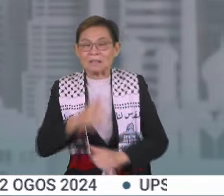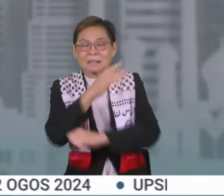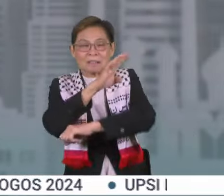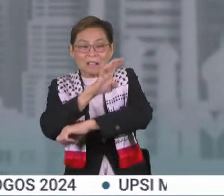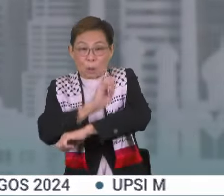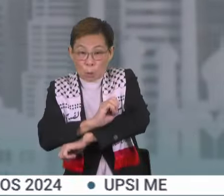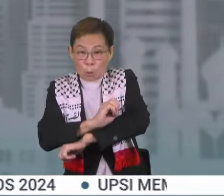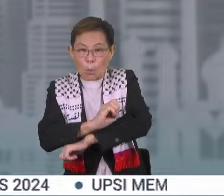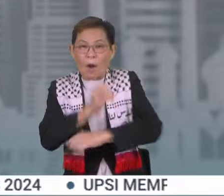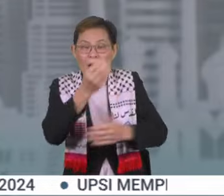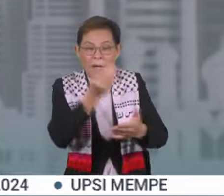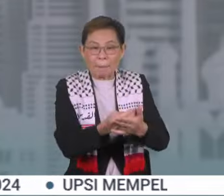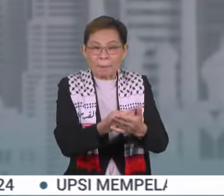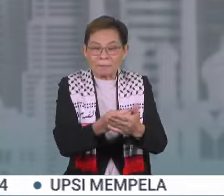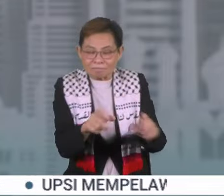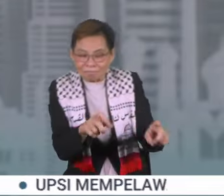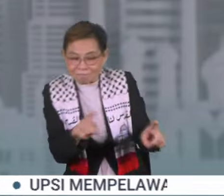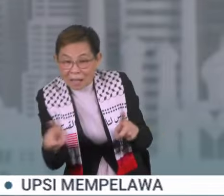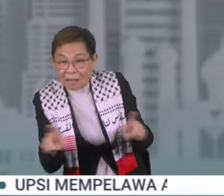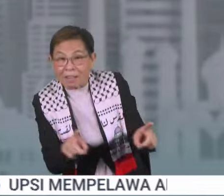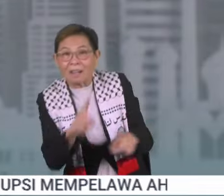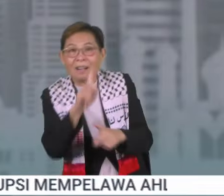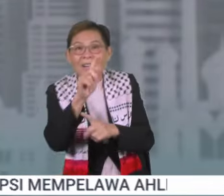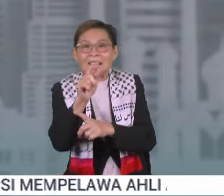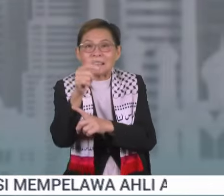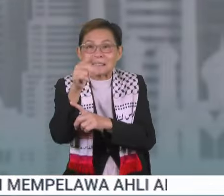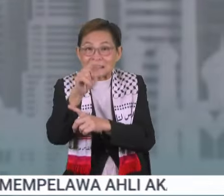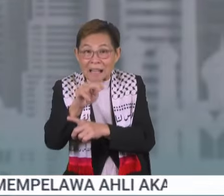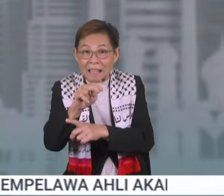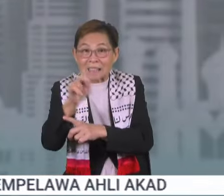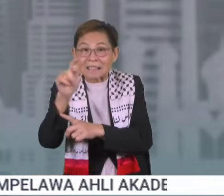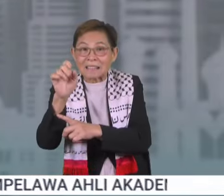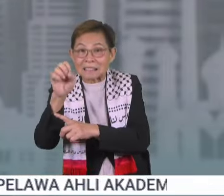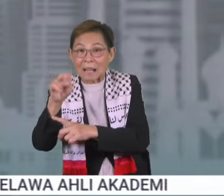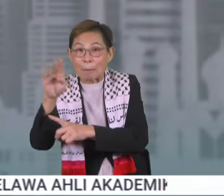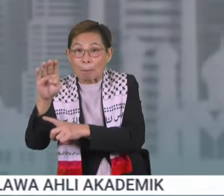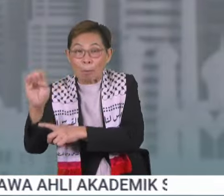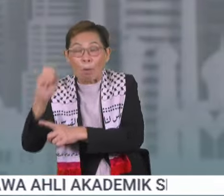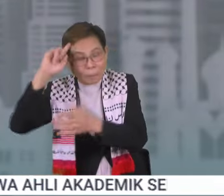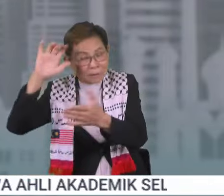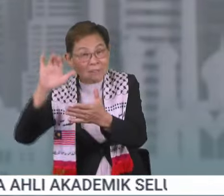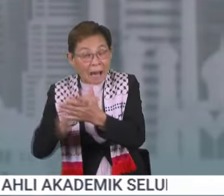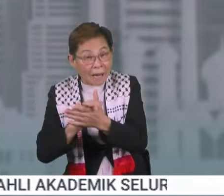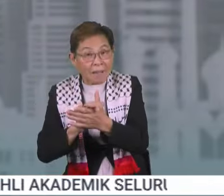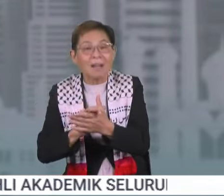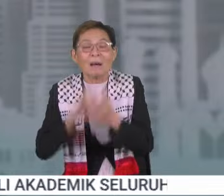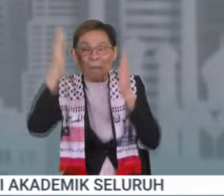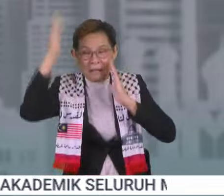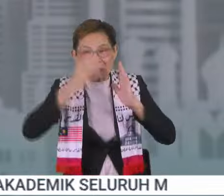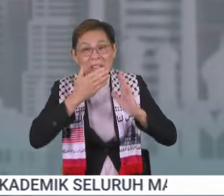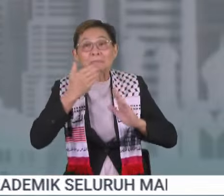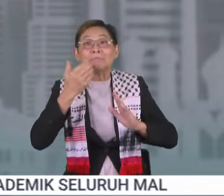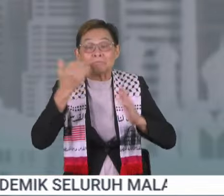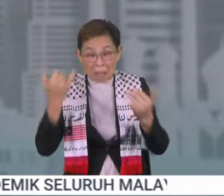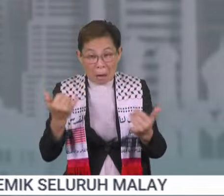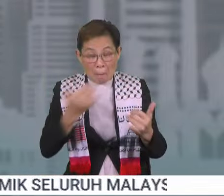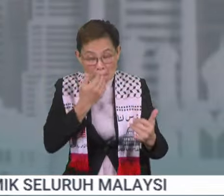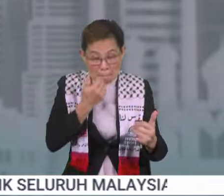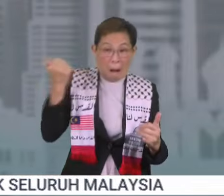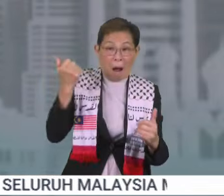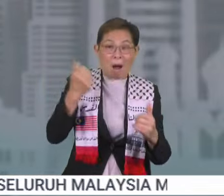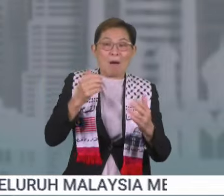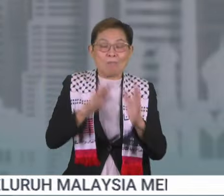Pegawai Eksekutif Capital Dynamics Tan Ten Bu yakin negara pada kedudukan baik untuk mencatat